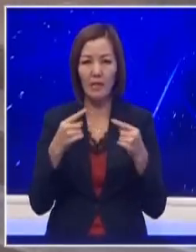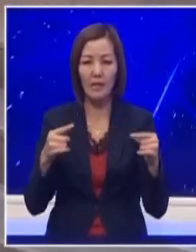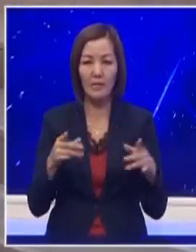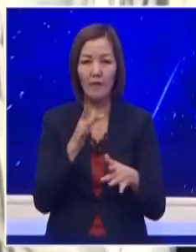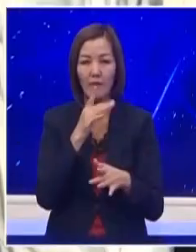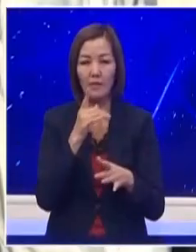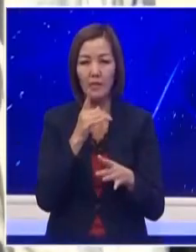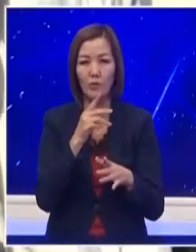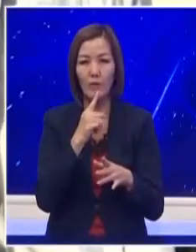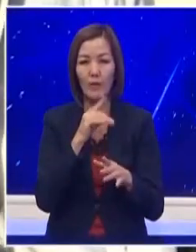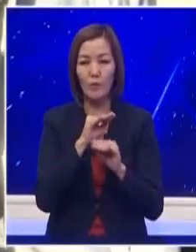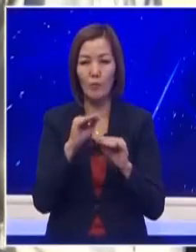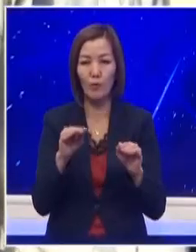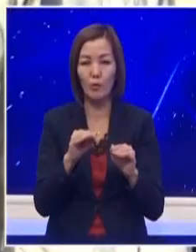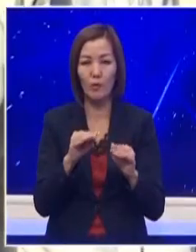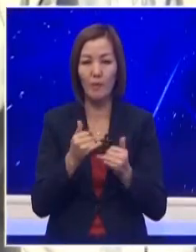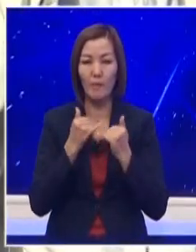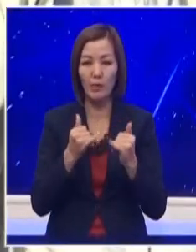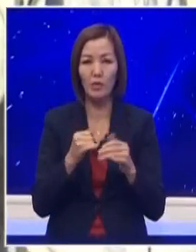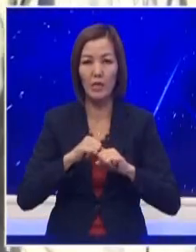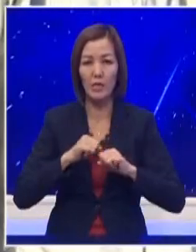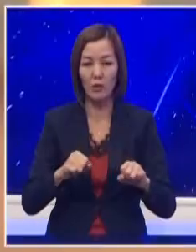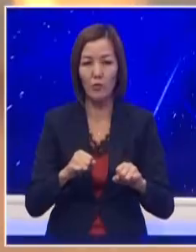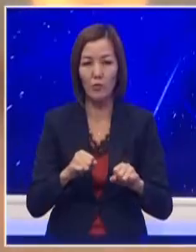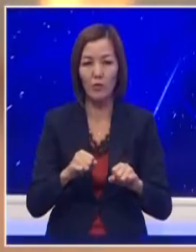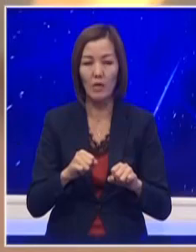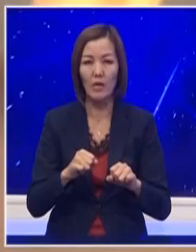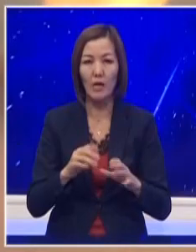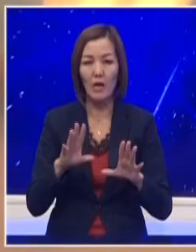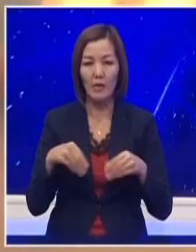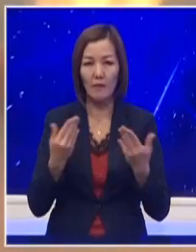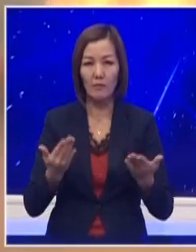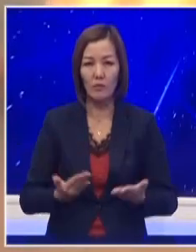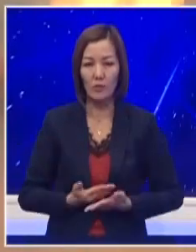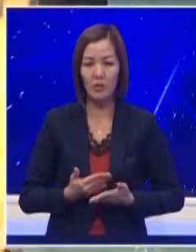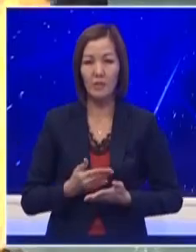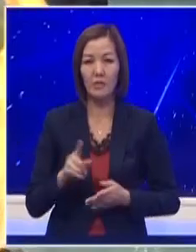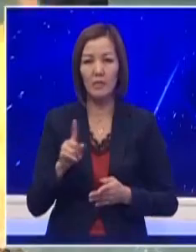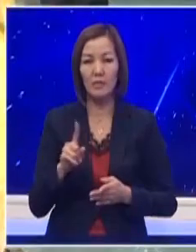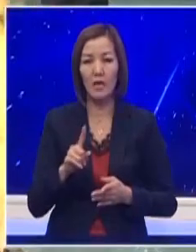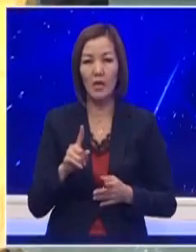возрастов минутой молчания почтили память героев отдавших жизнь за Родину